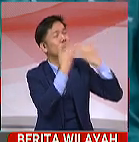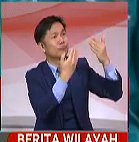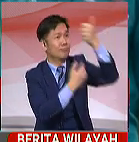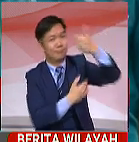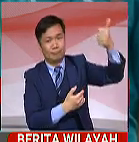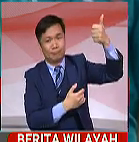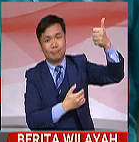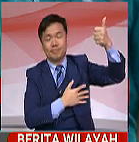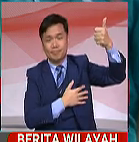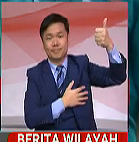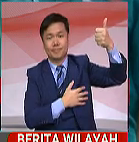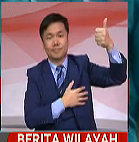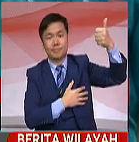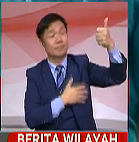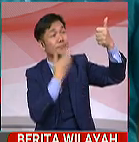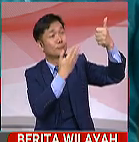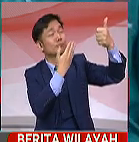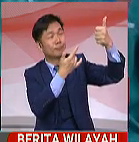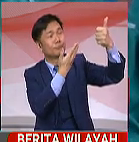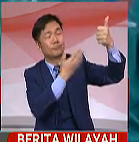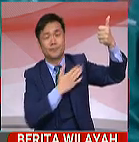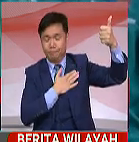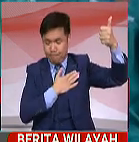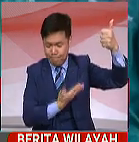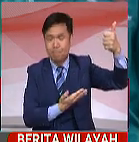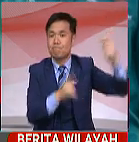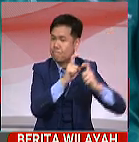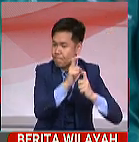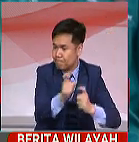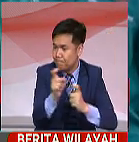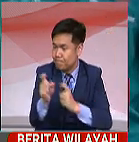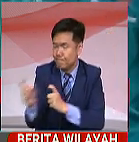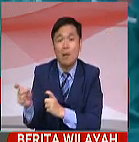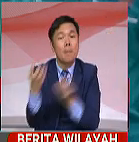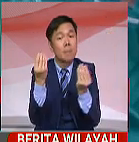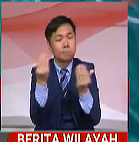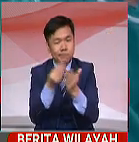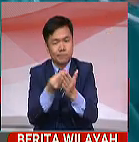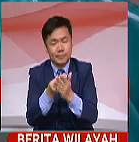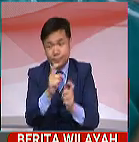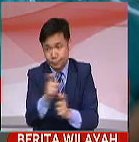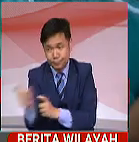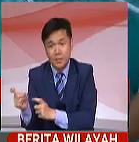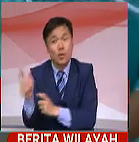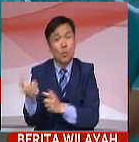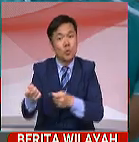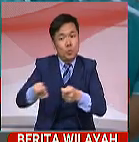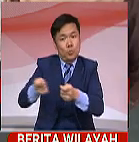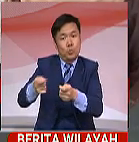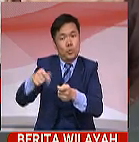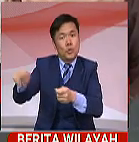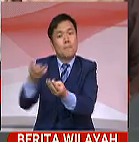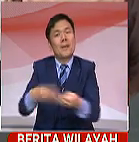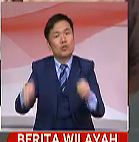tugas-tugas khas yang mana telah sudi menyumbangkan keuangan untuk pengurusan Masjid